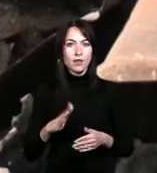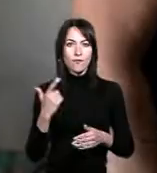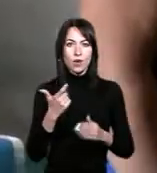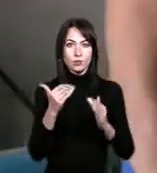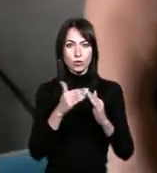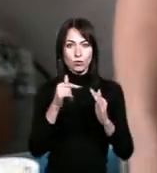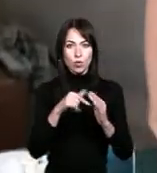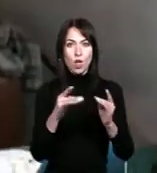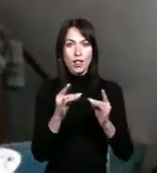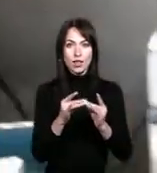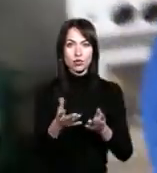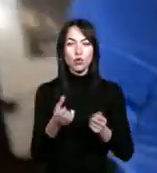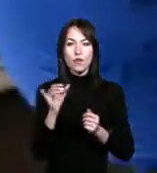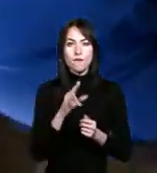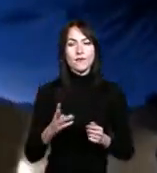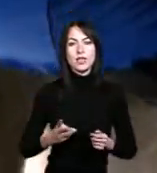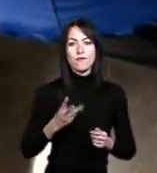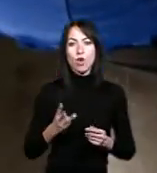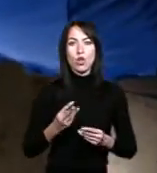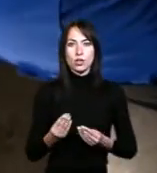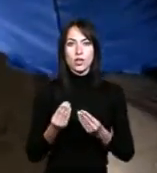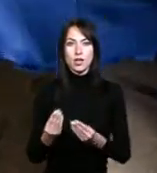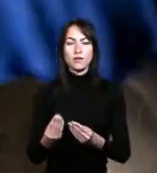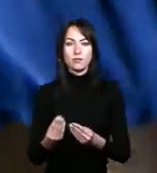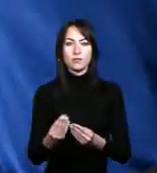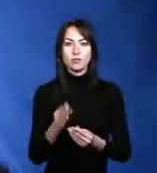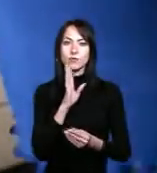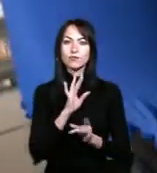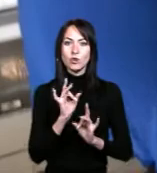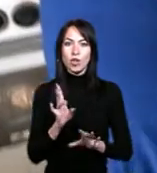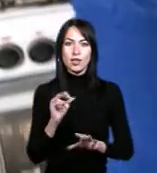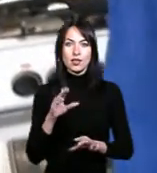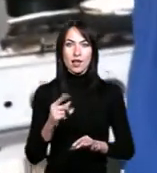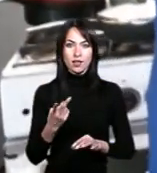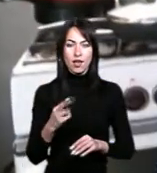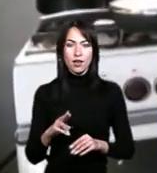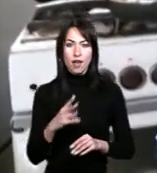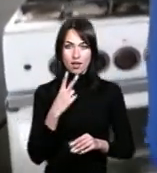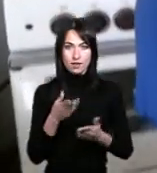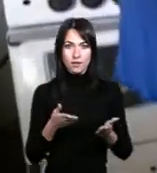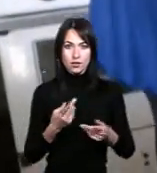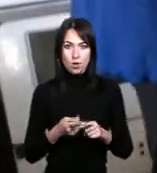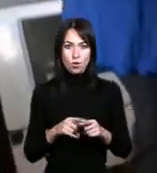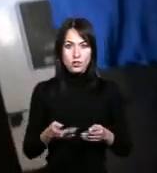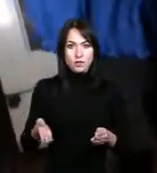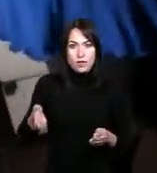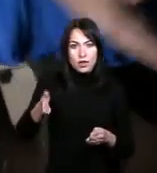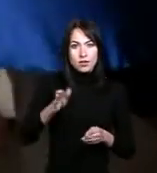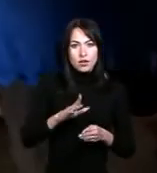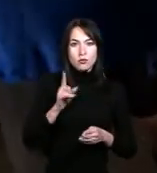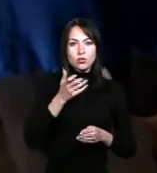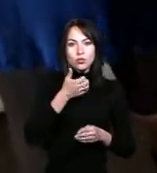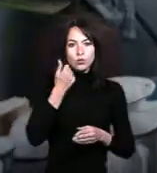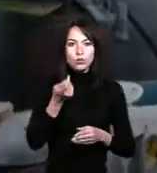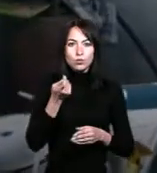споруді. Ліжко отримала від волонтерів, каже Наталія. Звертаємо його, дивіться, отак звертаємо, щоб у нас хоча б трошки